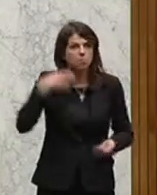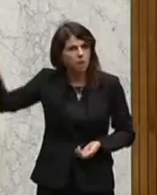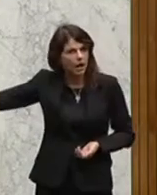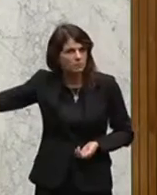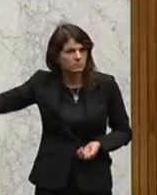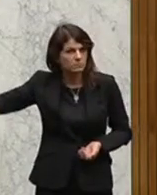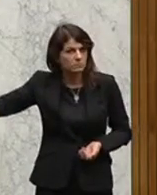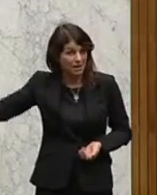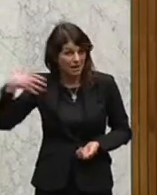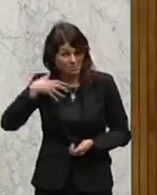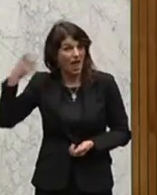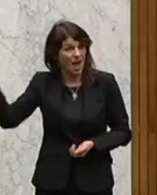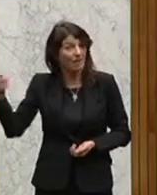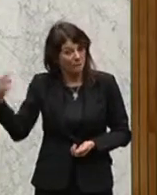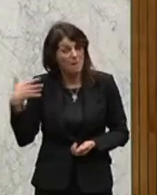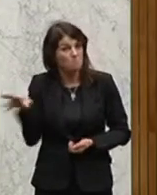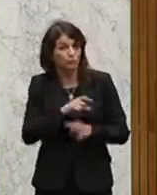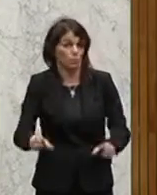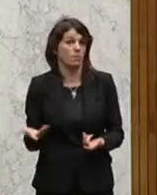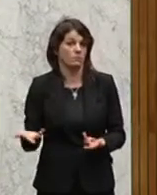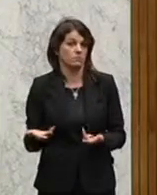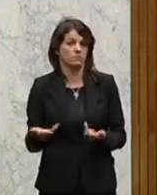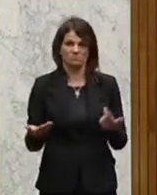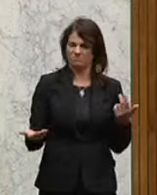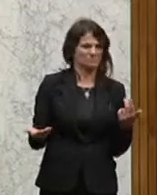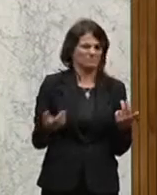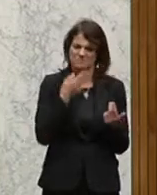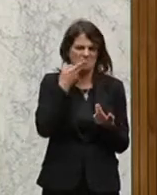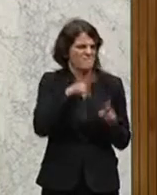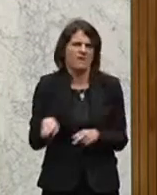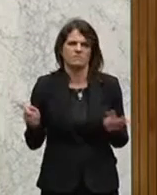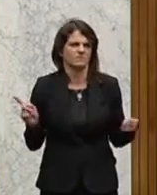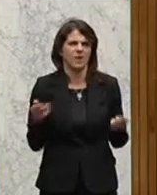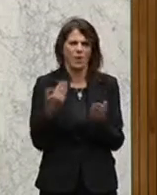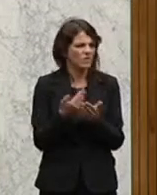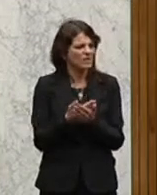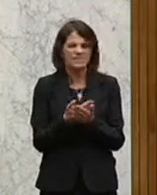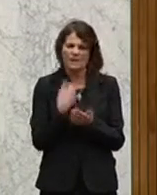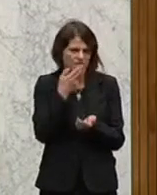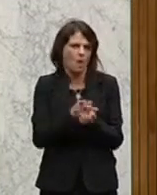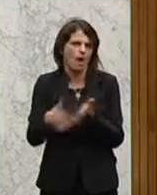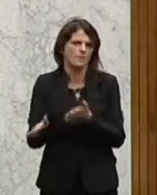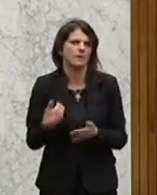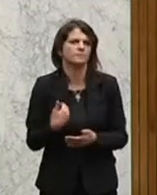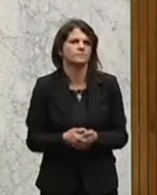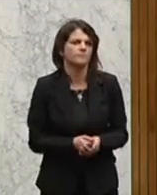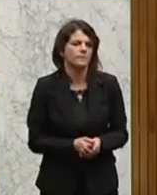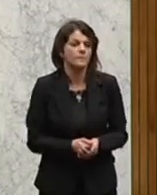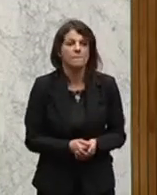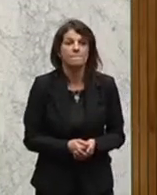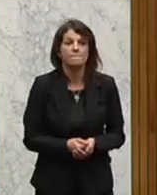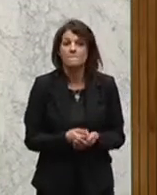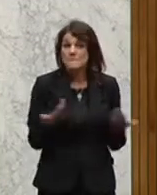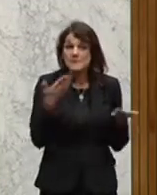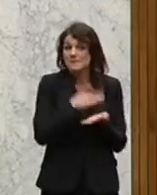die dieses ganze Debakel mitverursacht haben. Das ist nicht fair. Und deshalb ist es auch hier abzulehnen.